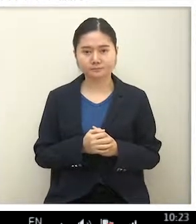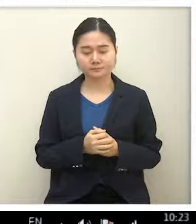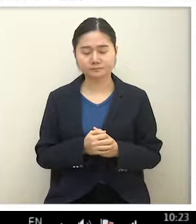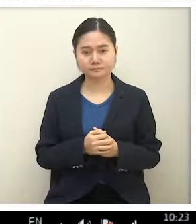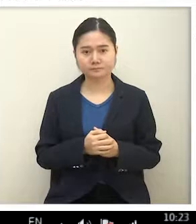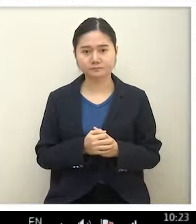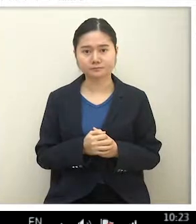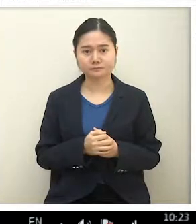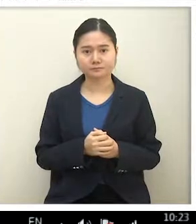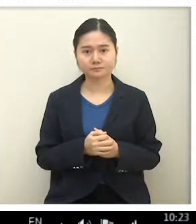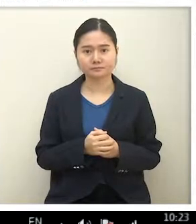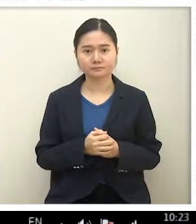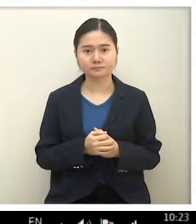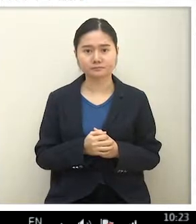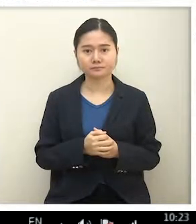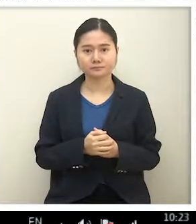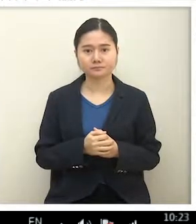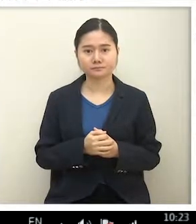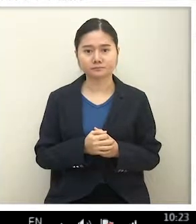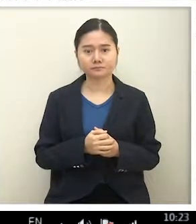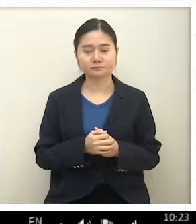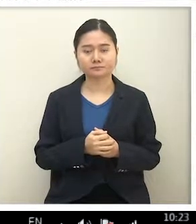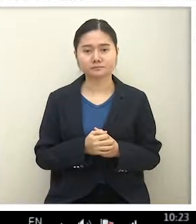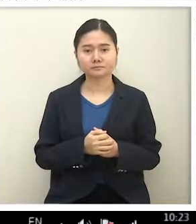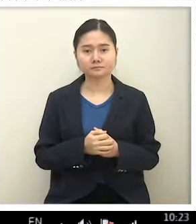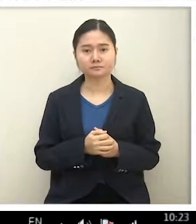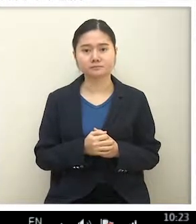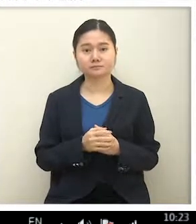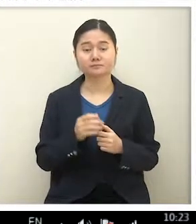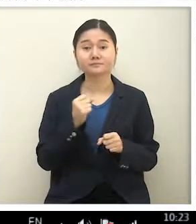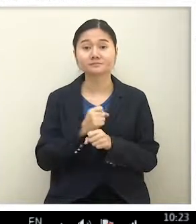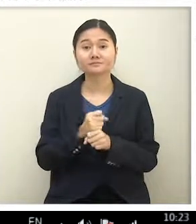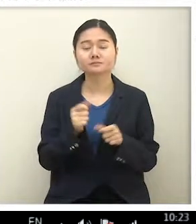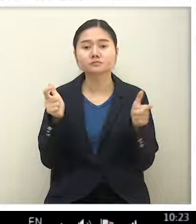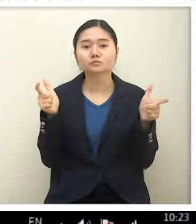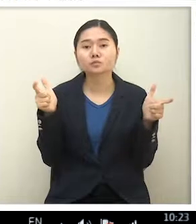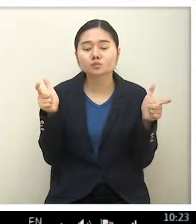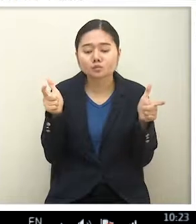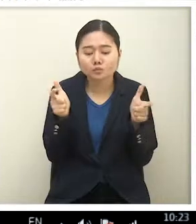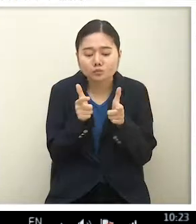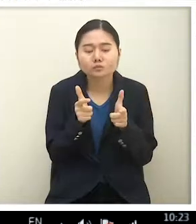คราวนี้ครูจะย่อพร้อมกันวิธีการย่อพร้อมกันนี่